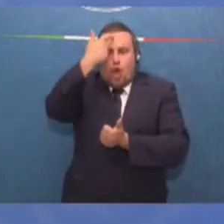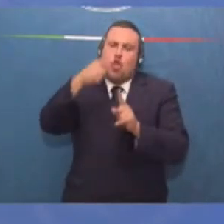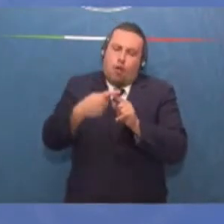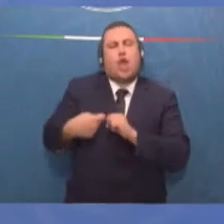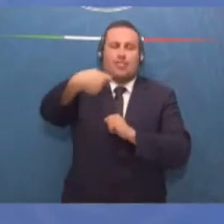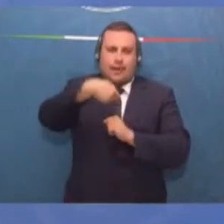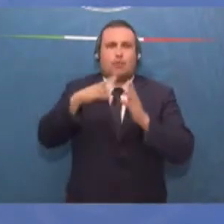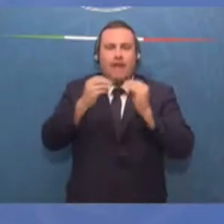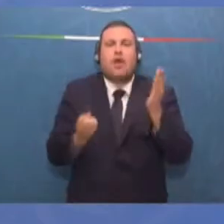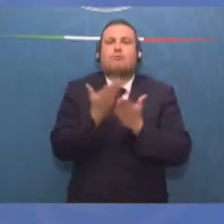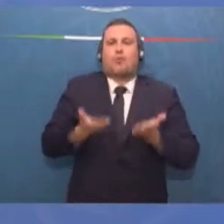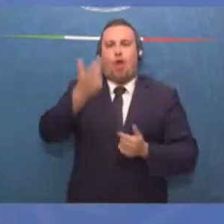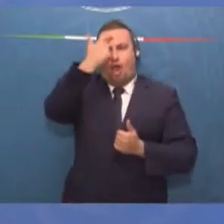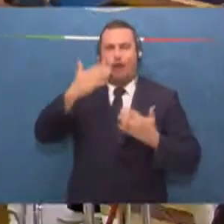ha contribuito a produrre questo governo